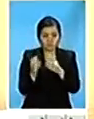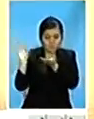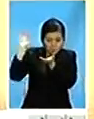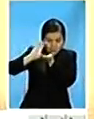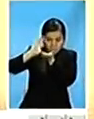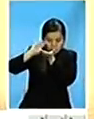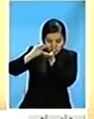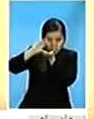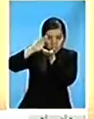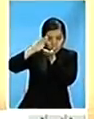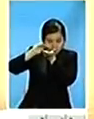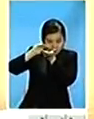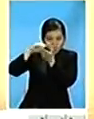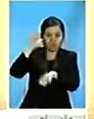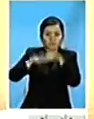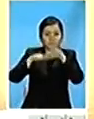จำนวน